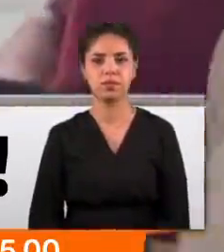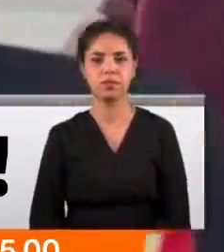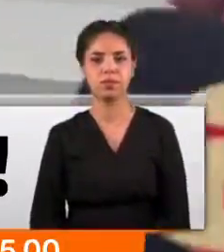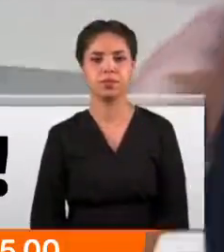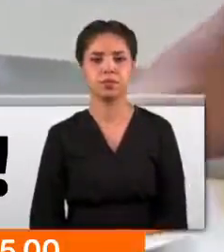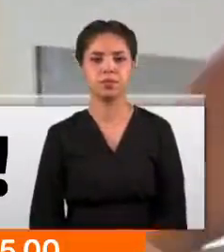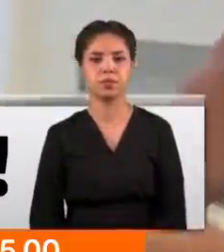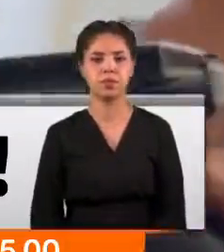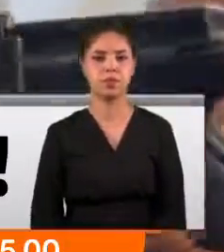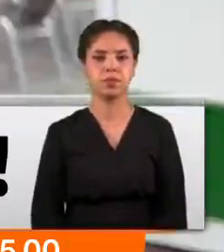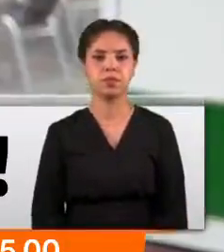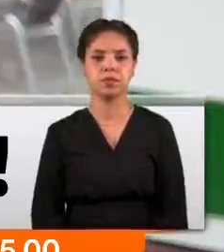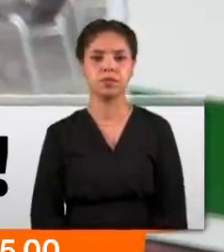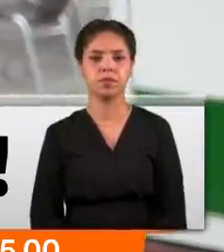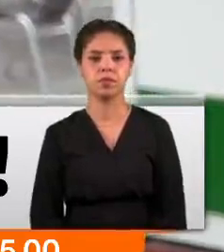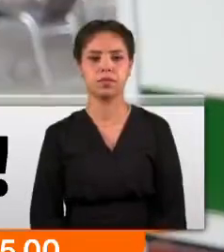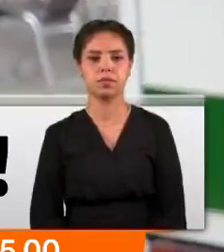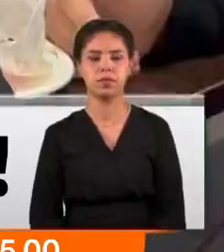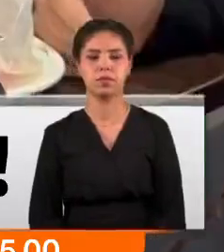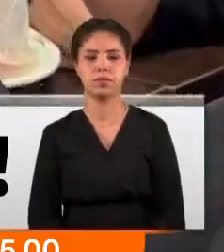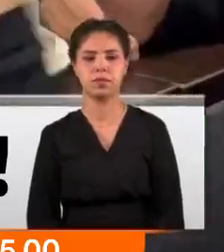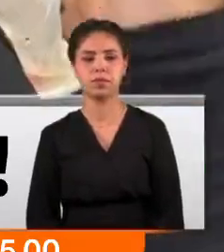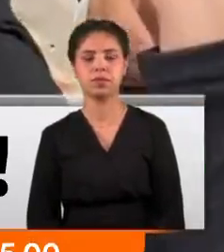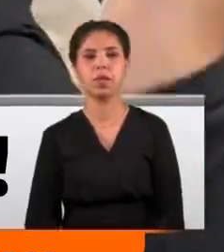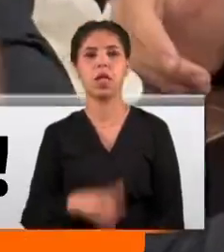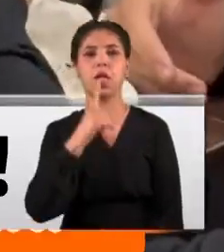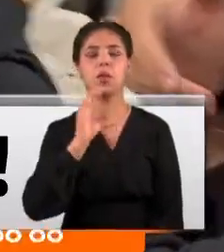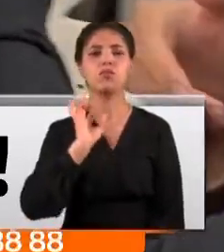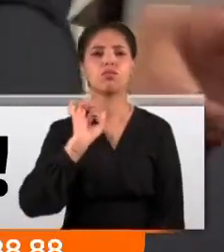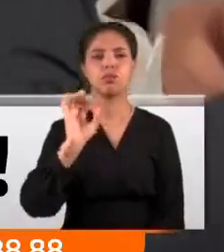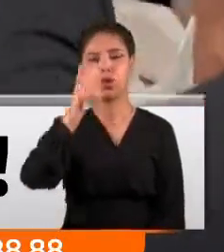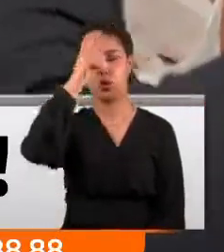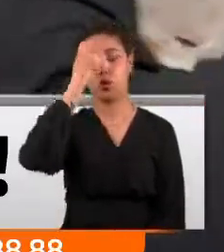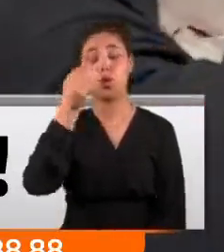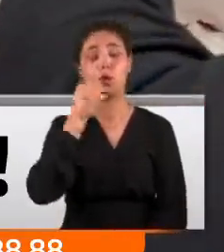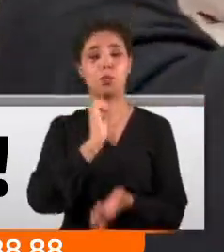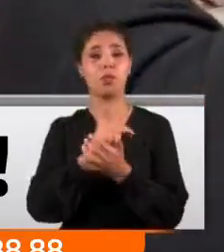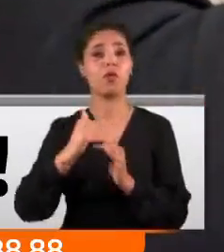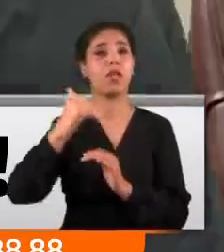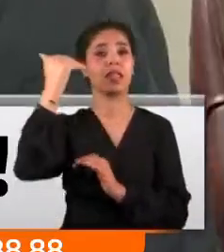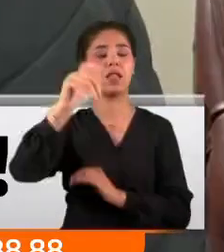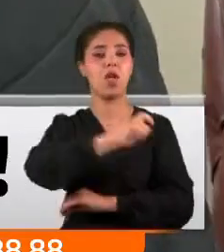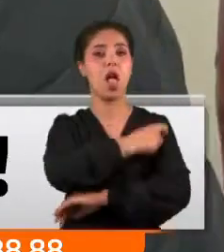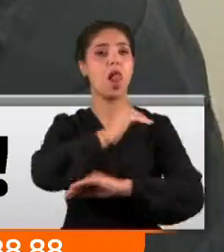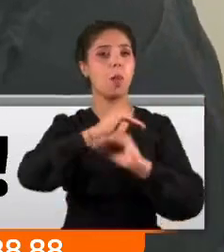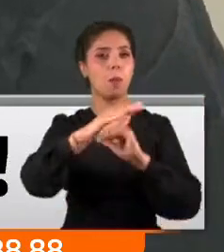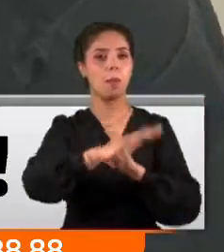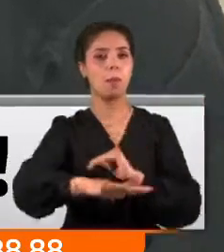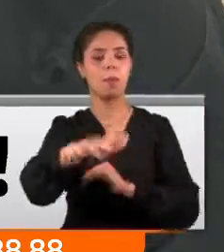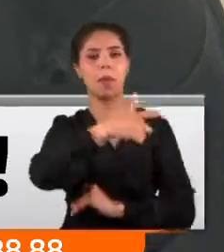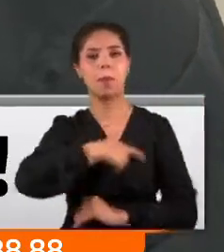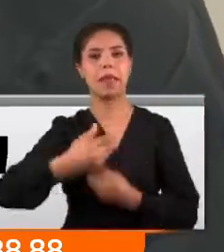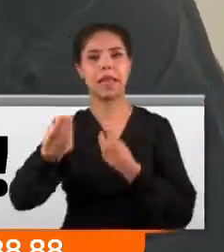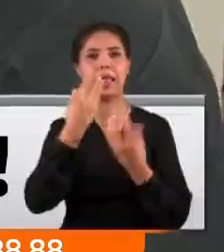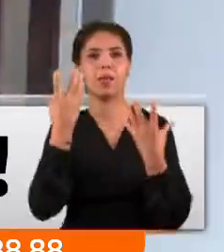Bu lezzetten vazgeçemiyorlar. Bunlar istediği kadar konuşsun. Lezzeti Türk mutfağını aşalı çok oldu. Almanların bile milli